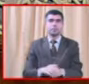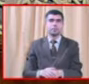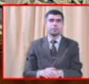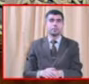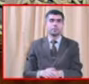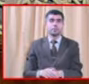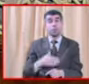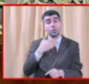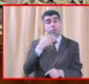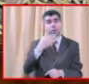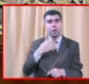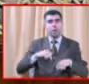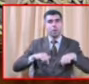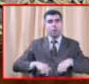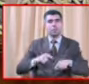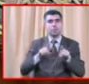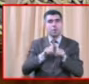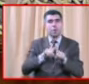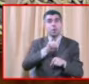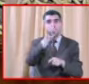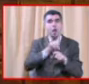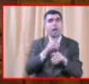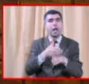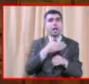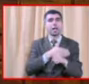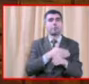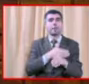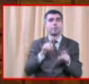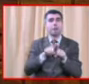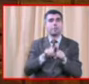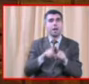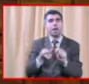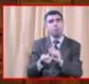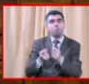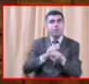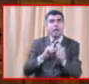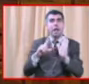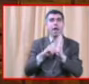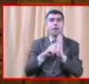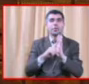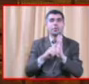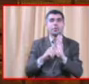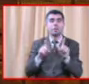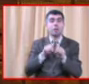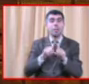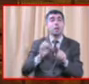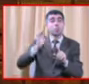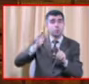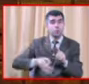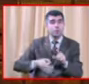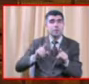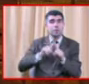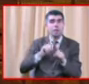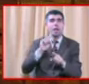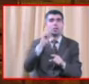شكرا، ذكرتي بذلك السيد الوزير، والسؤال طرح قبل هذا الموضوع ديال التعديل، وحنا خصنا نستناو اول جونفيي باش